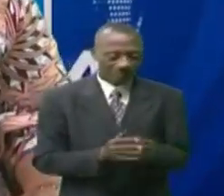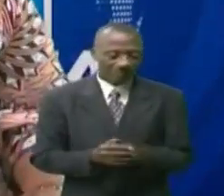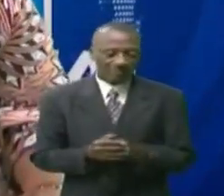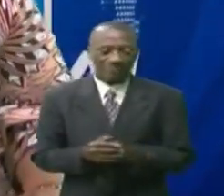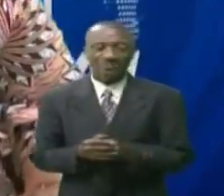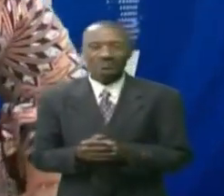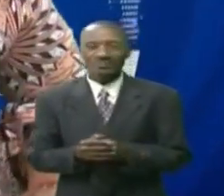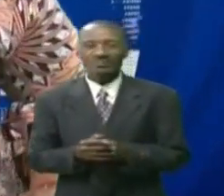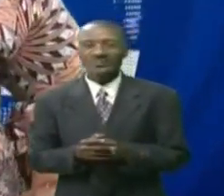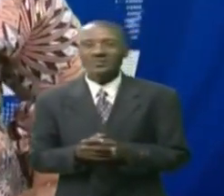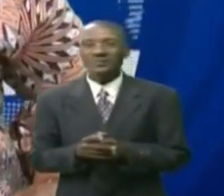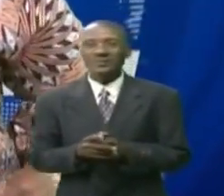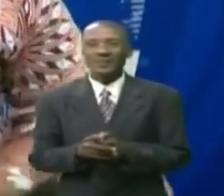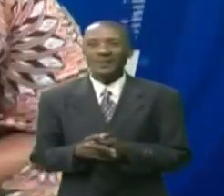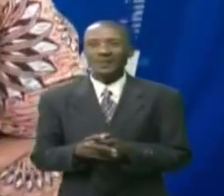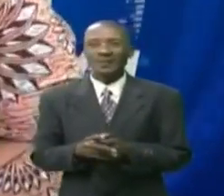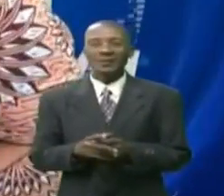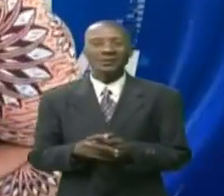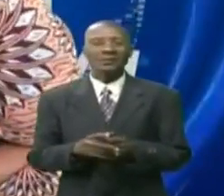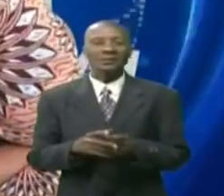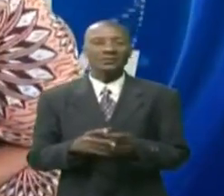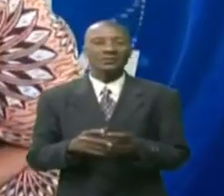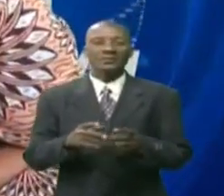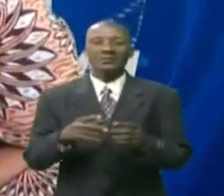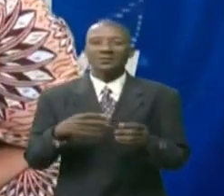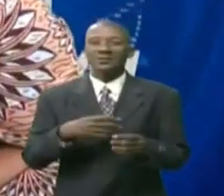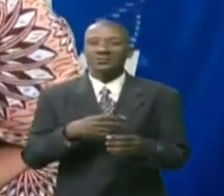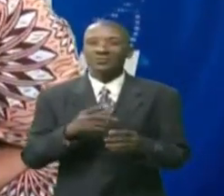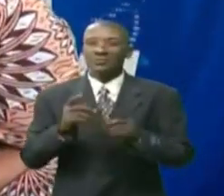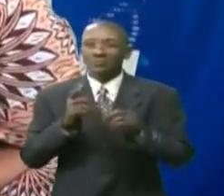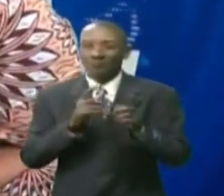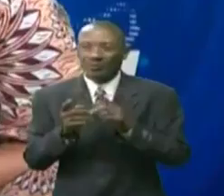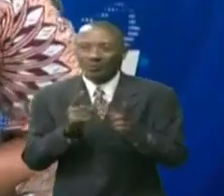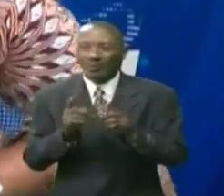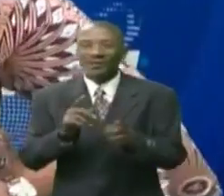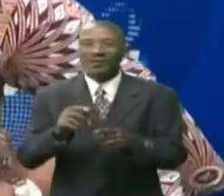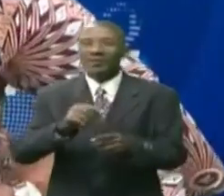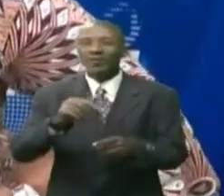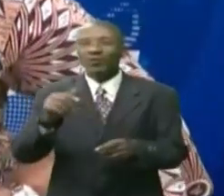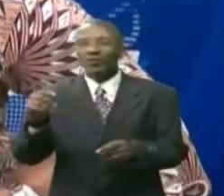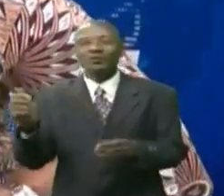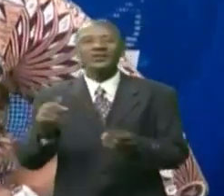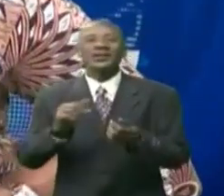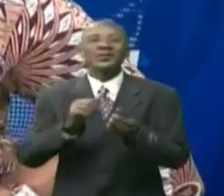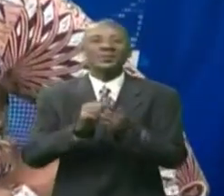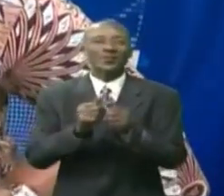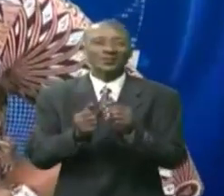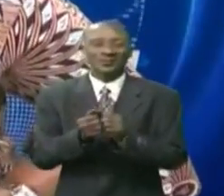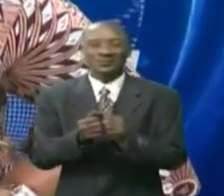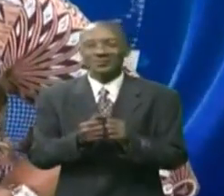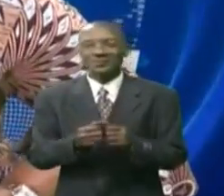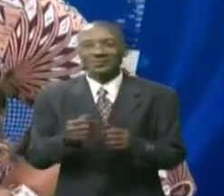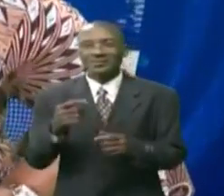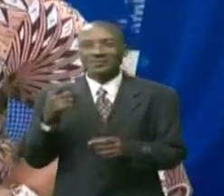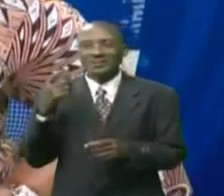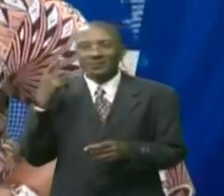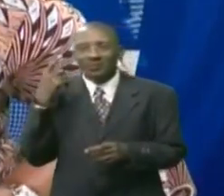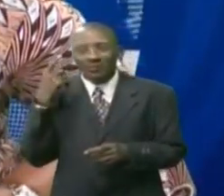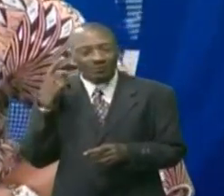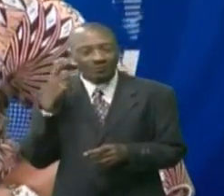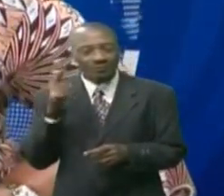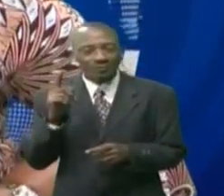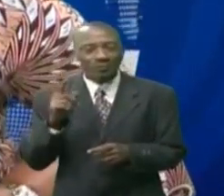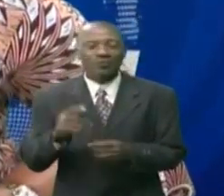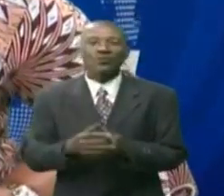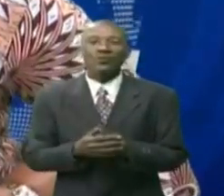conseil d'administration de l'Institut des Nations Unies pour la prévention du crime et de traitement des délinquants